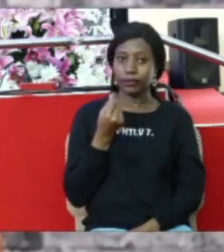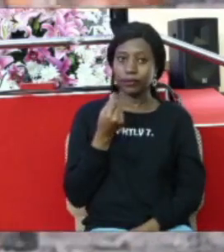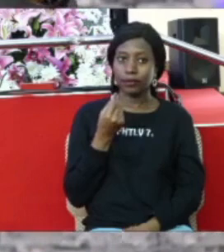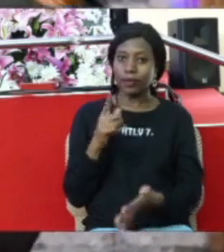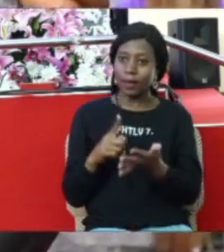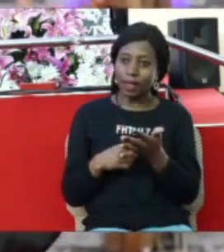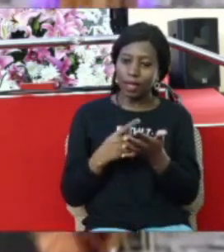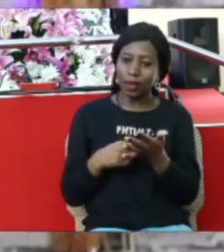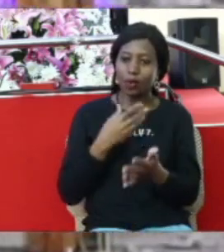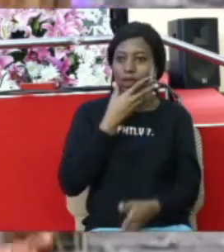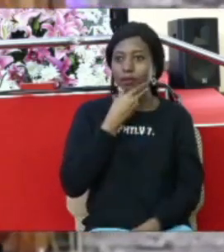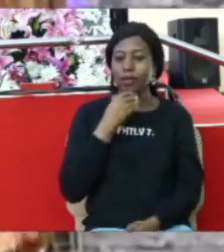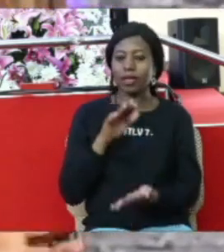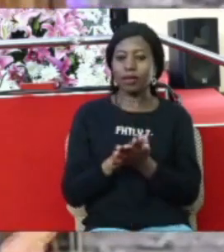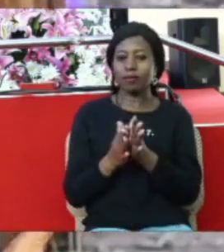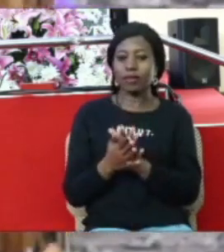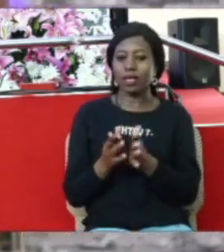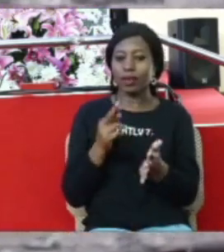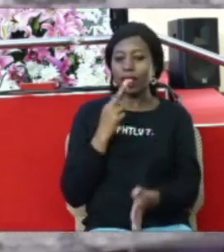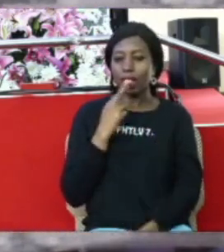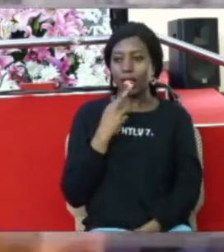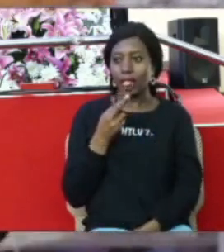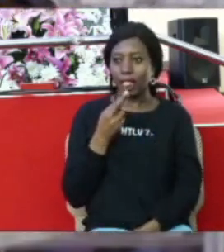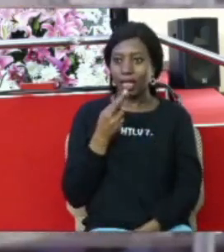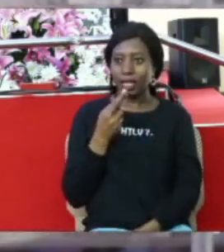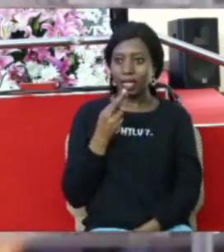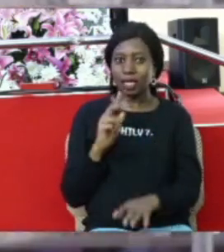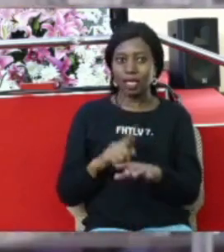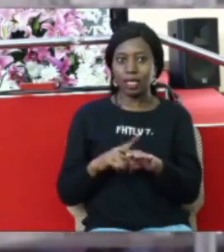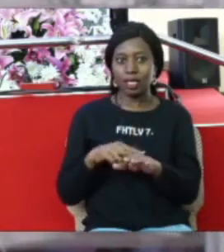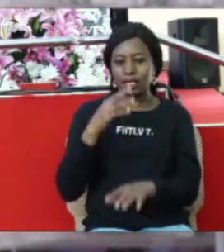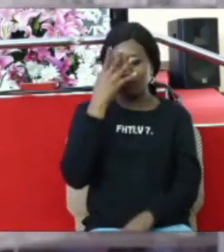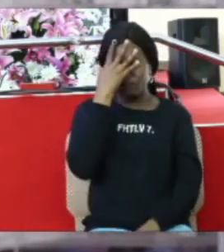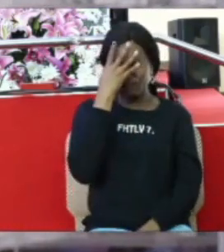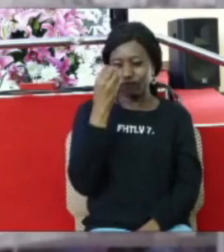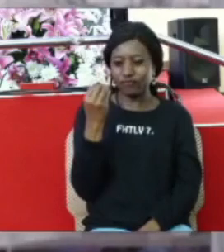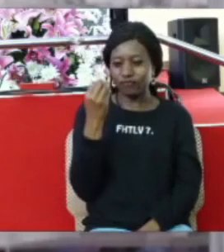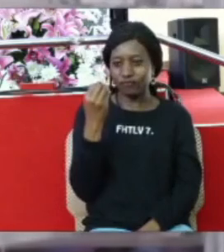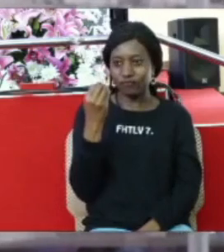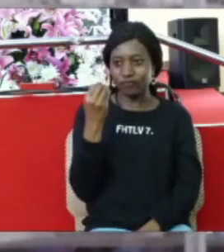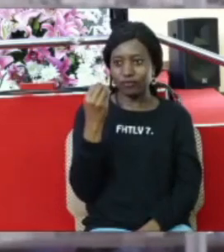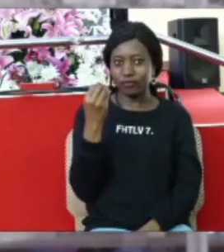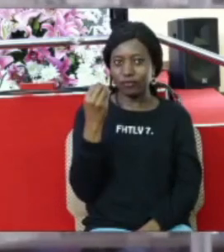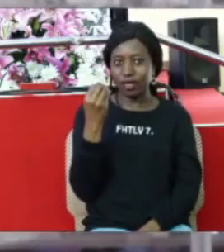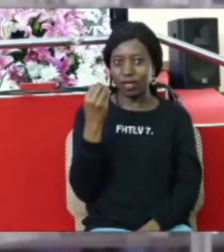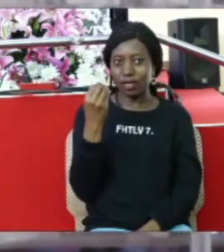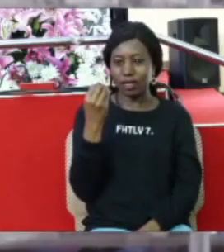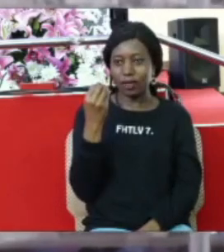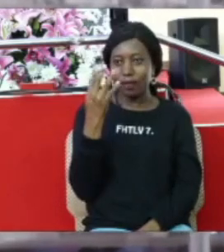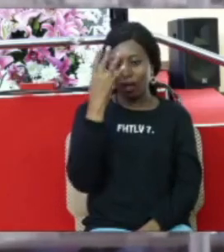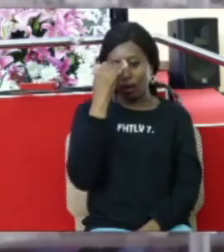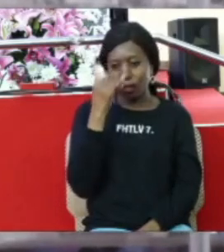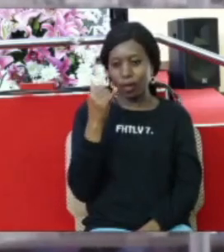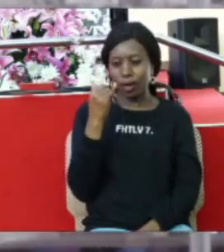Mzungu akawa mwekundu. You know wazungu na wafichagi. Akikazirika sura yote ina. Kwa sababu hana sauti.